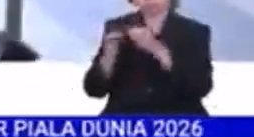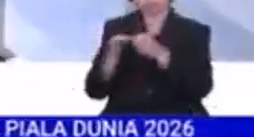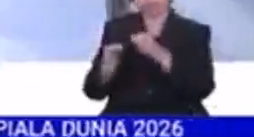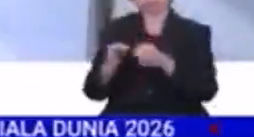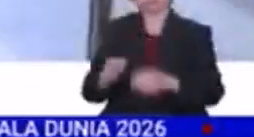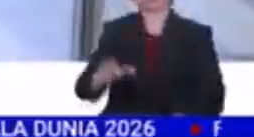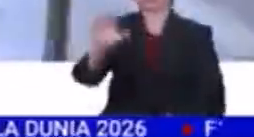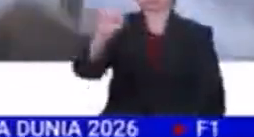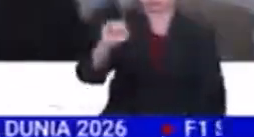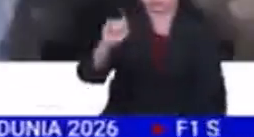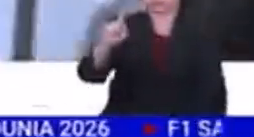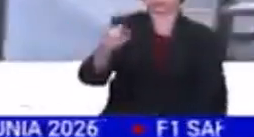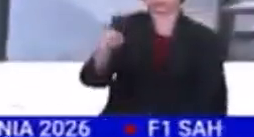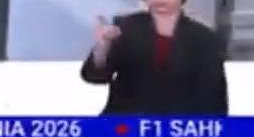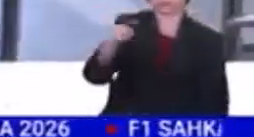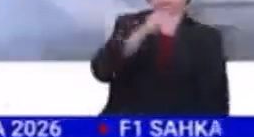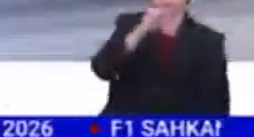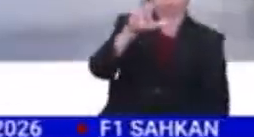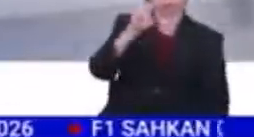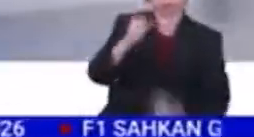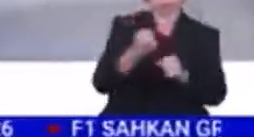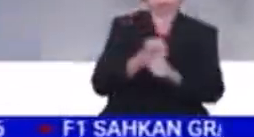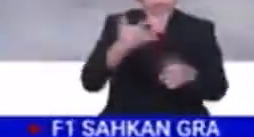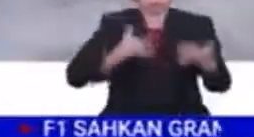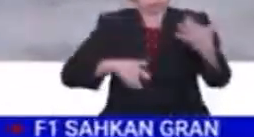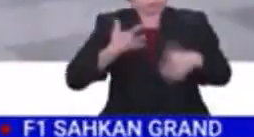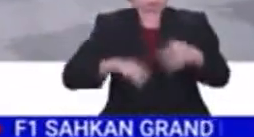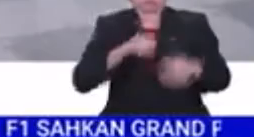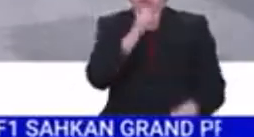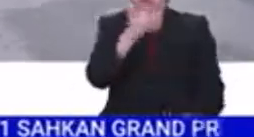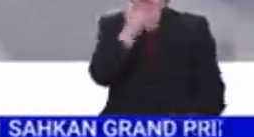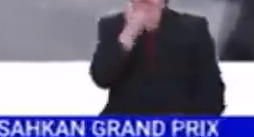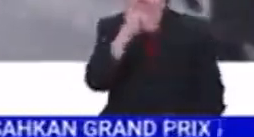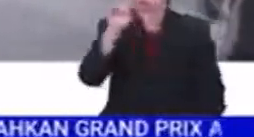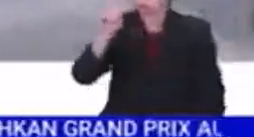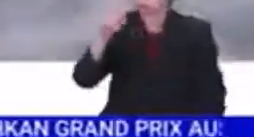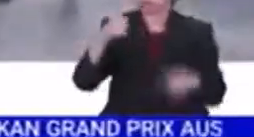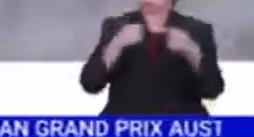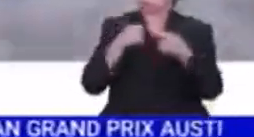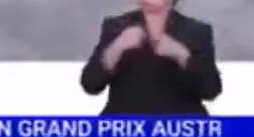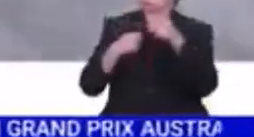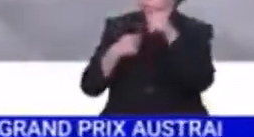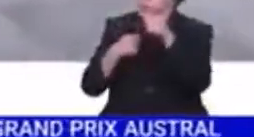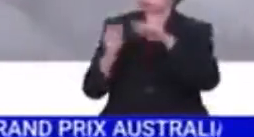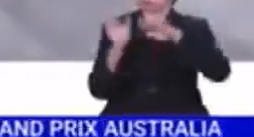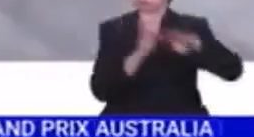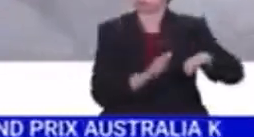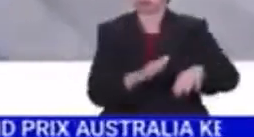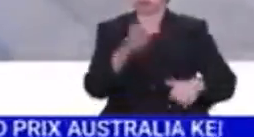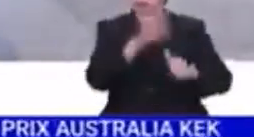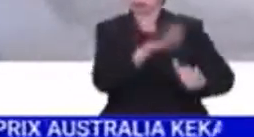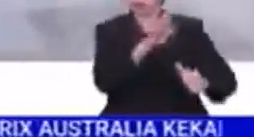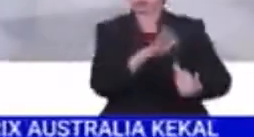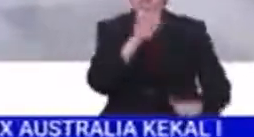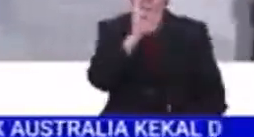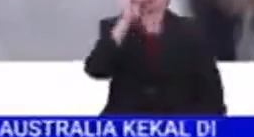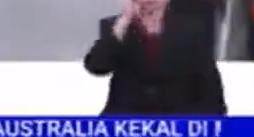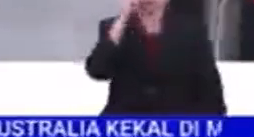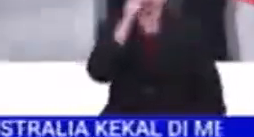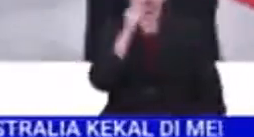Siti Banun jika bertahun mengaku tidak bersalah atas dua percobaan mengabaikan mengenai remaja perempuan itu